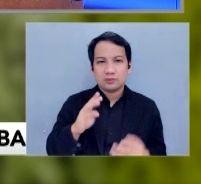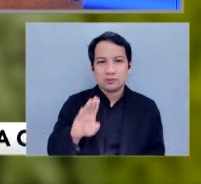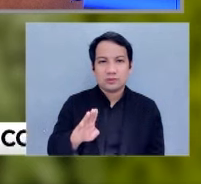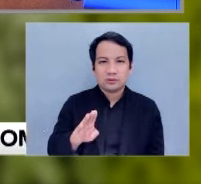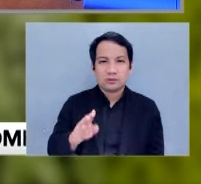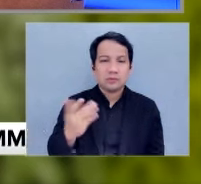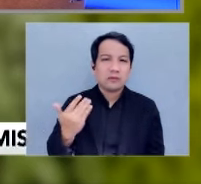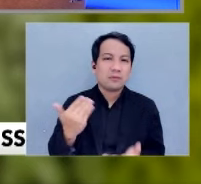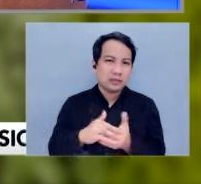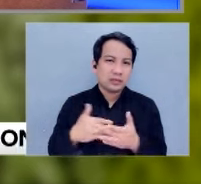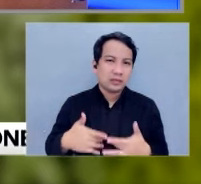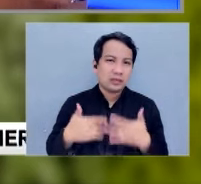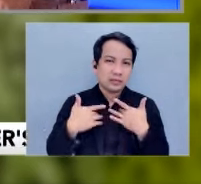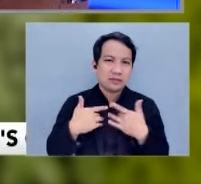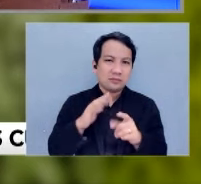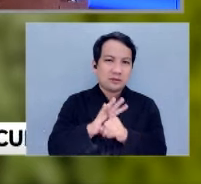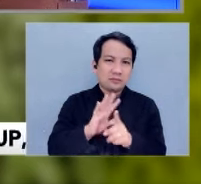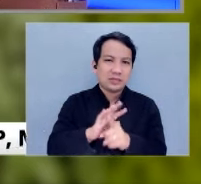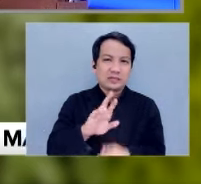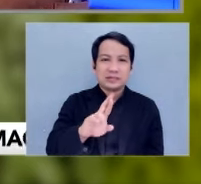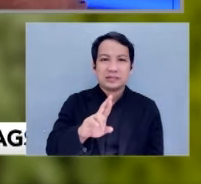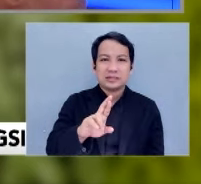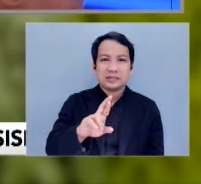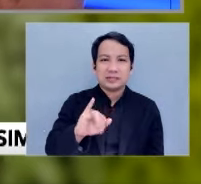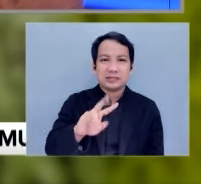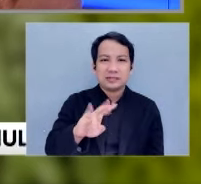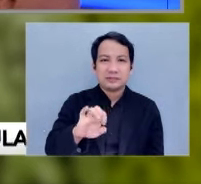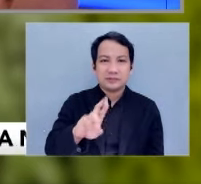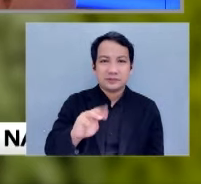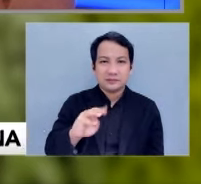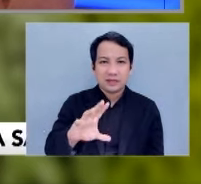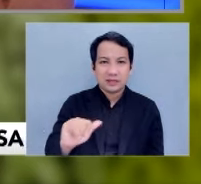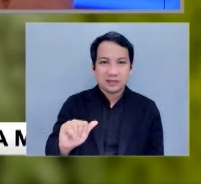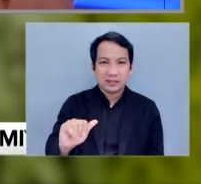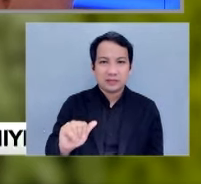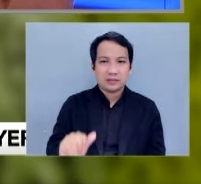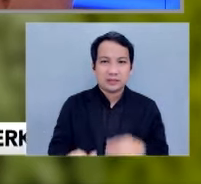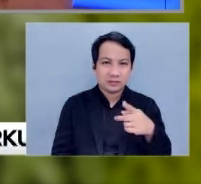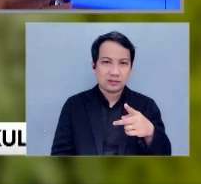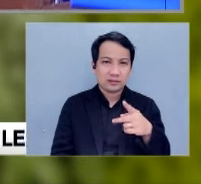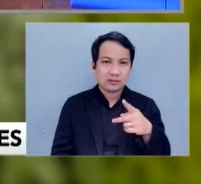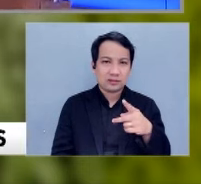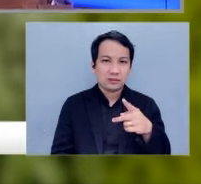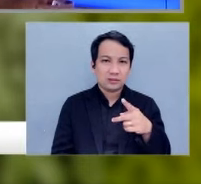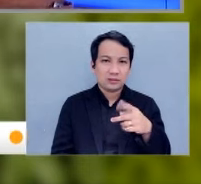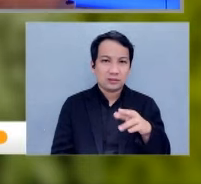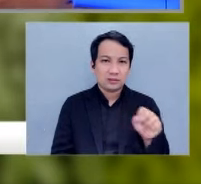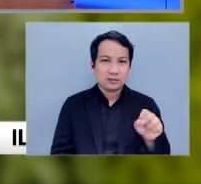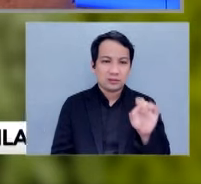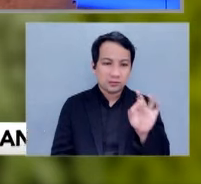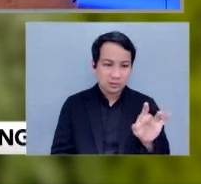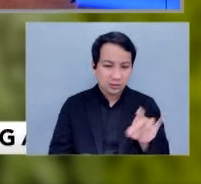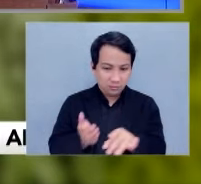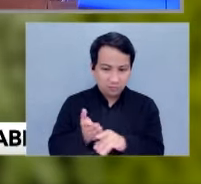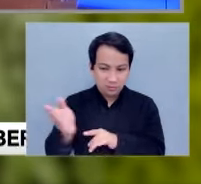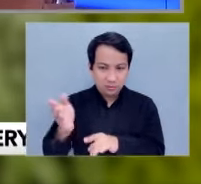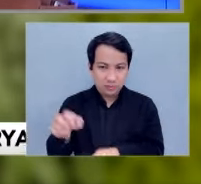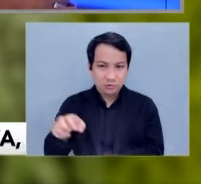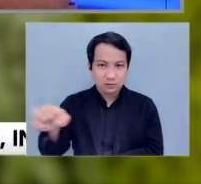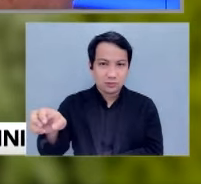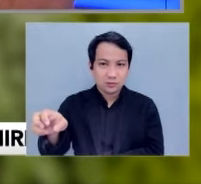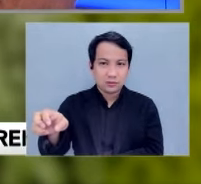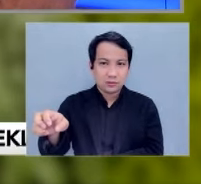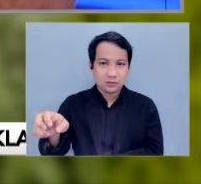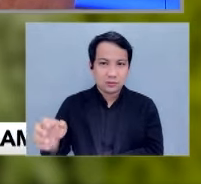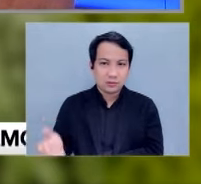mga River Maya fans ulit, no? Tapos yung sa Karat, si Kali, 8 a.m. siya umalis. Papunta sa concert. Para makasigura. Kaya alam ko